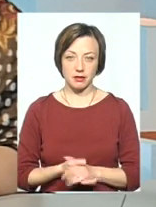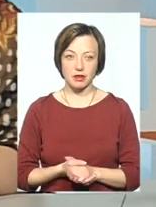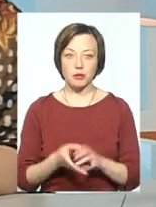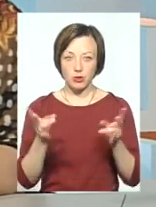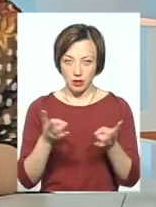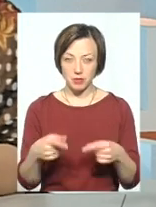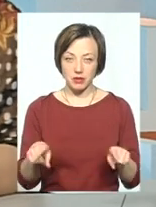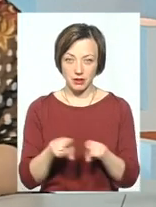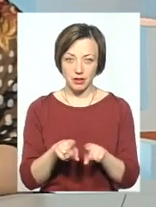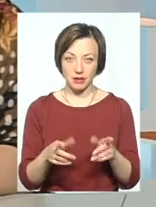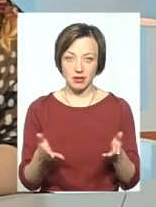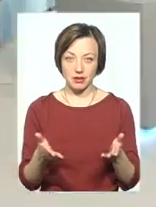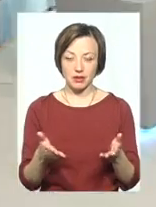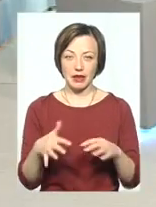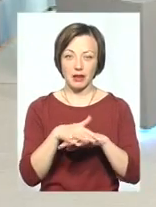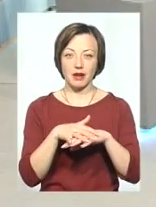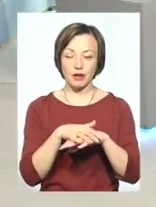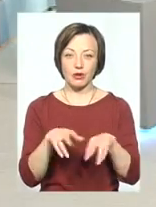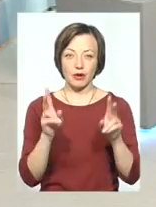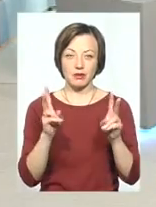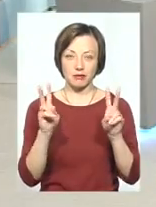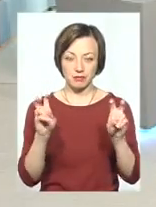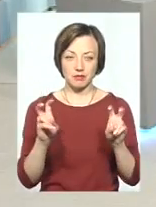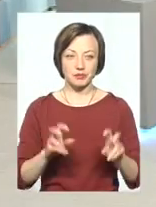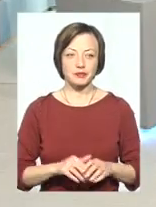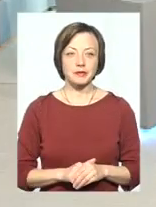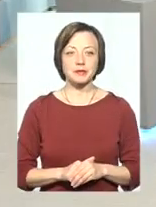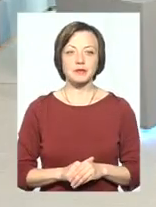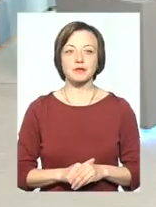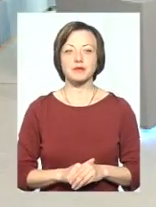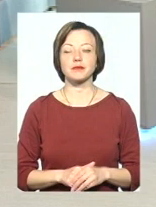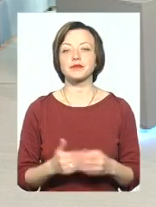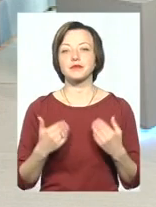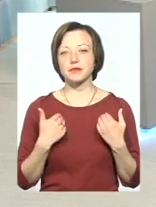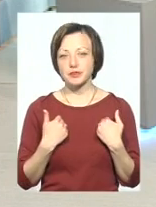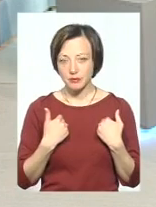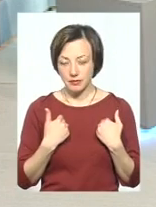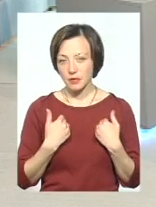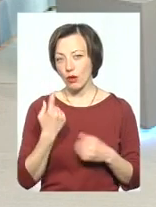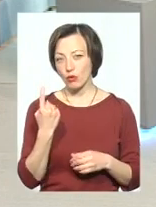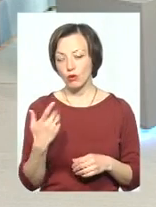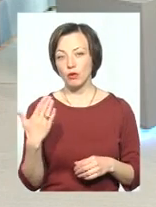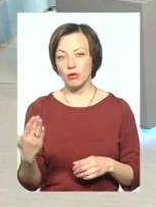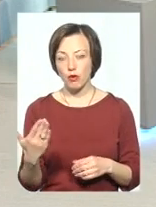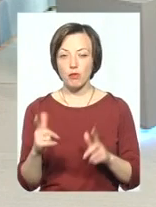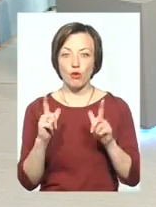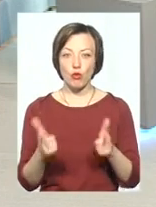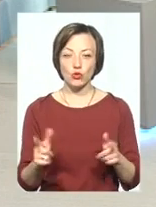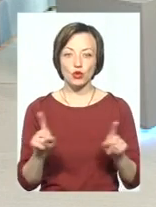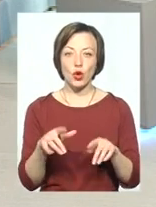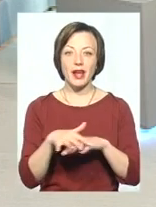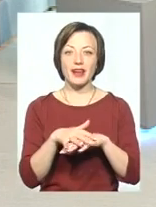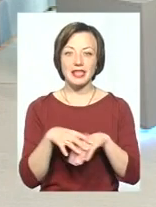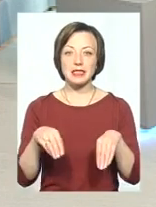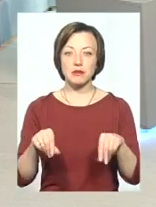Потрібно такий такий ринок. Ваша позиція. Я з однієї сторони поділяю думку колеги про те, що